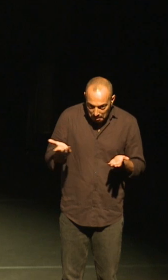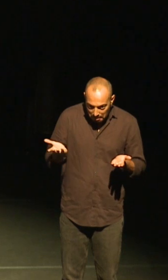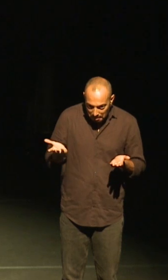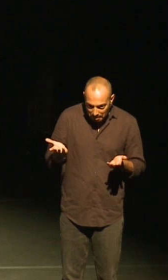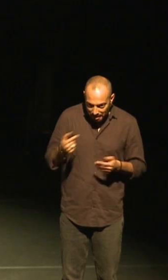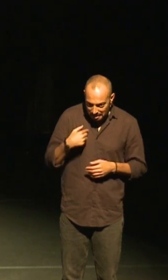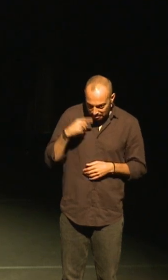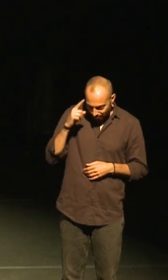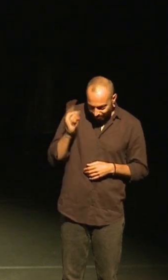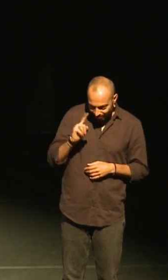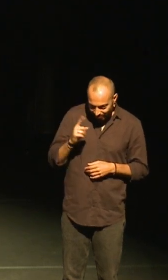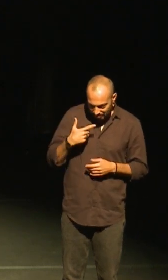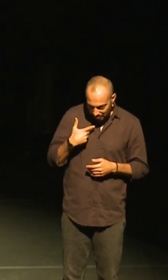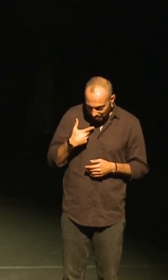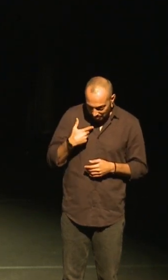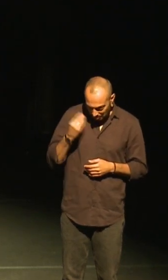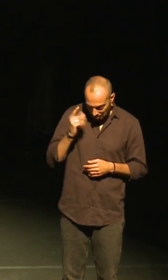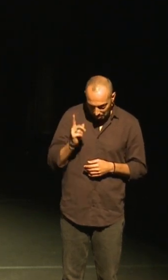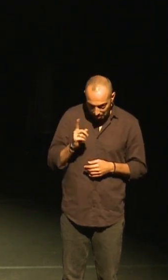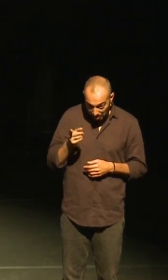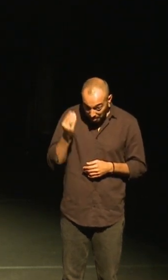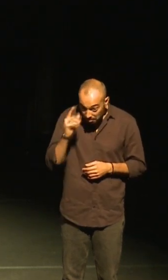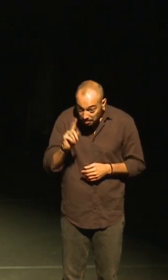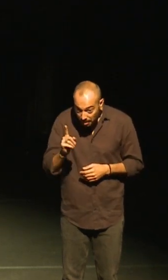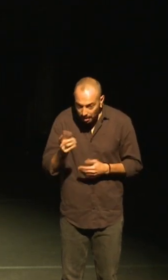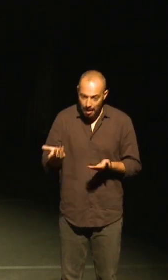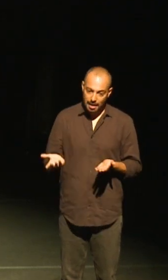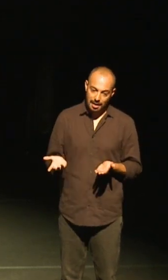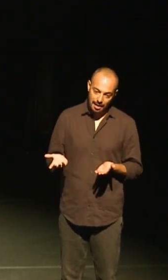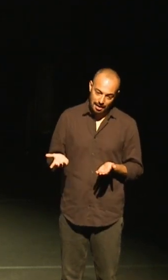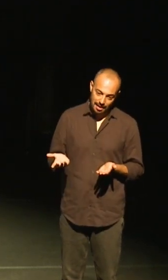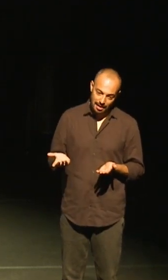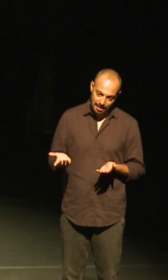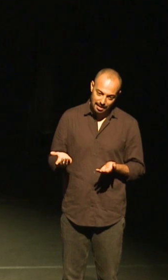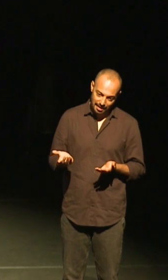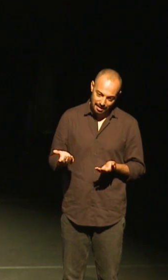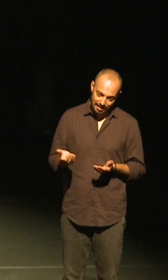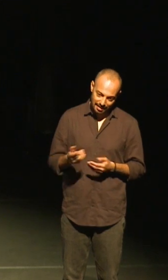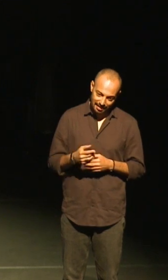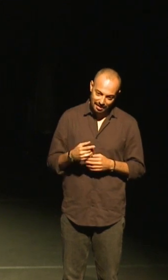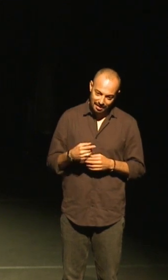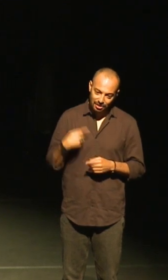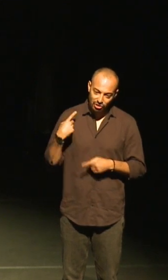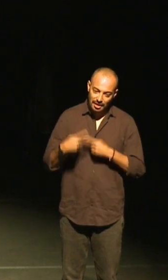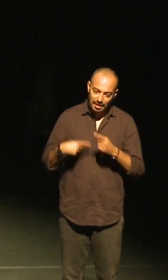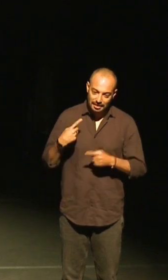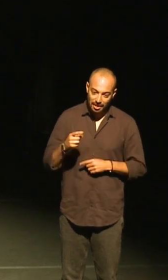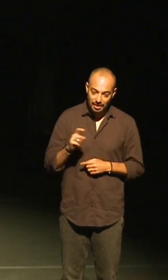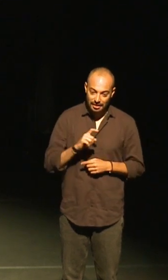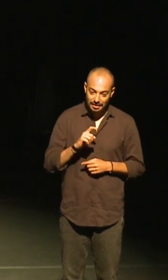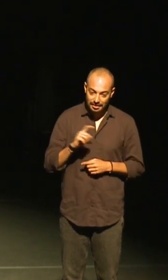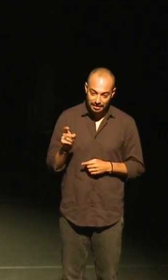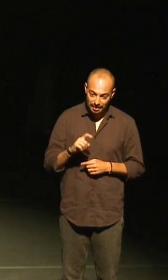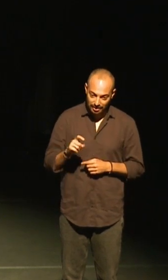non hai pensato non siamo a teatro la cameriera per la generazione Z andate su Google andate a cercare chi fosse la